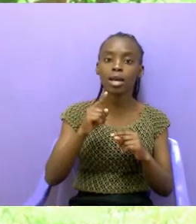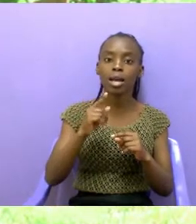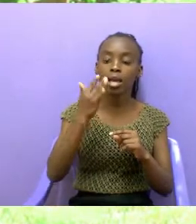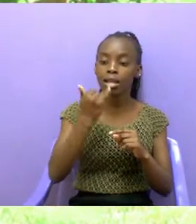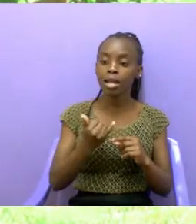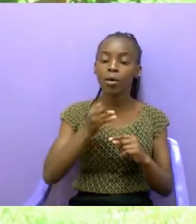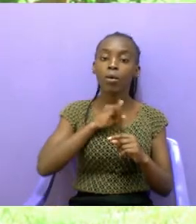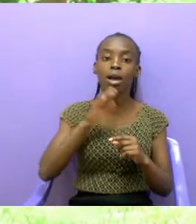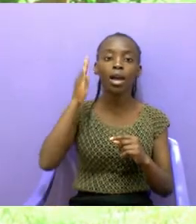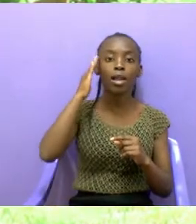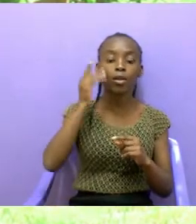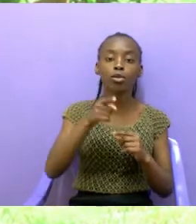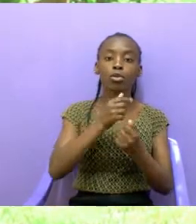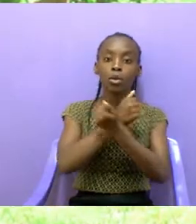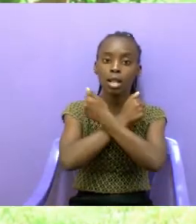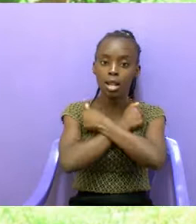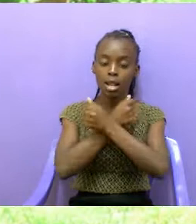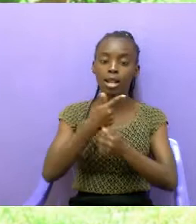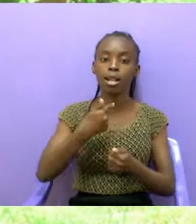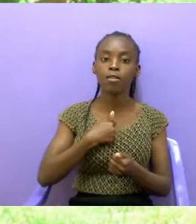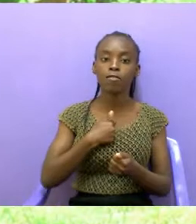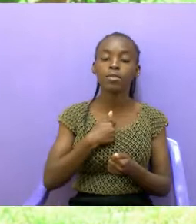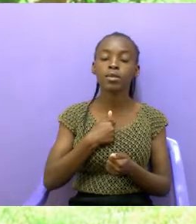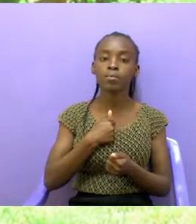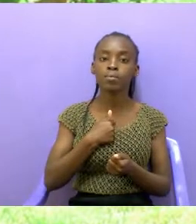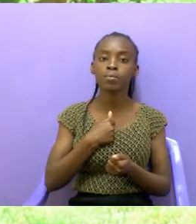Sasa ninajua ya kwamba unanipenda, mtu wa Mungu.